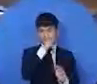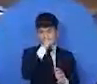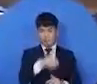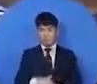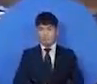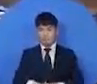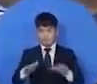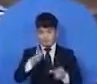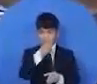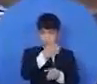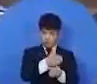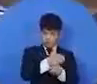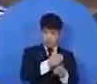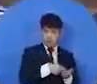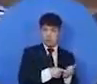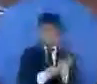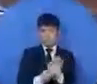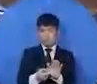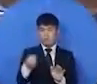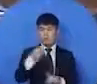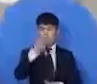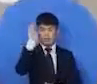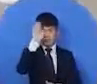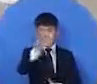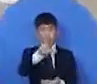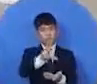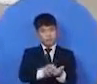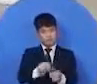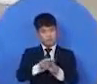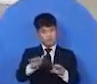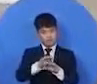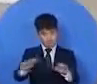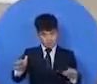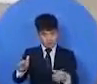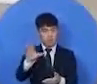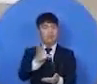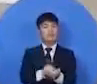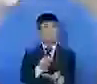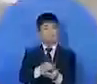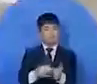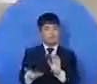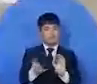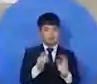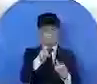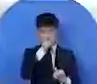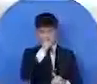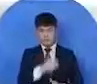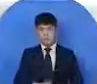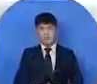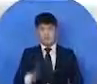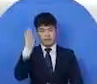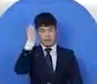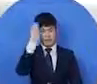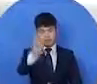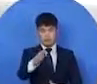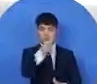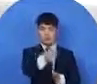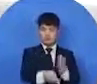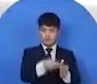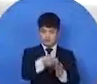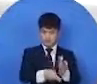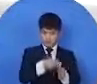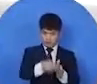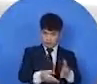체 회의 에서는 용역 중간 보고를 듣고 향후 계획서 과제에 대한 논의가 있었습니다 합력 체는 지속적으로